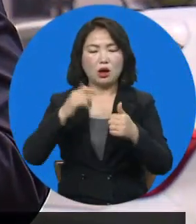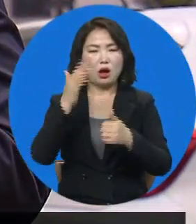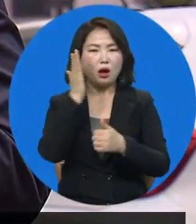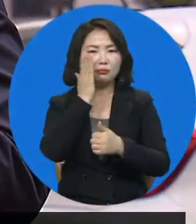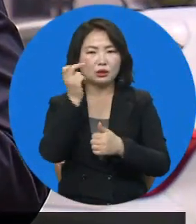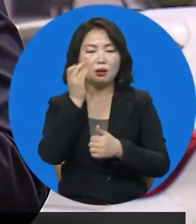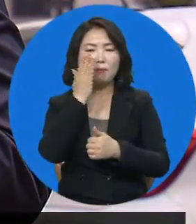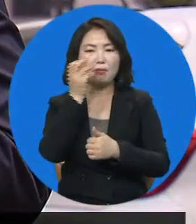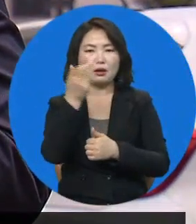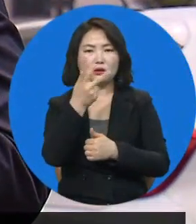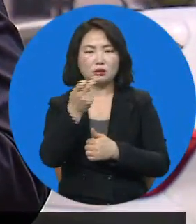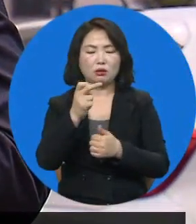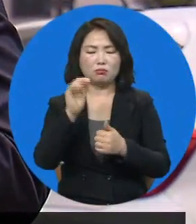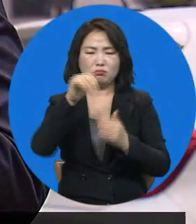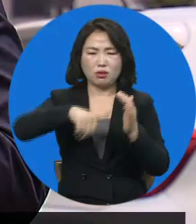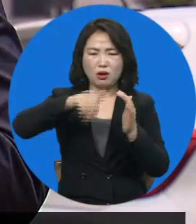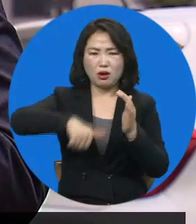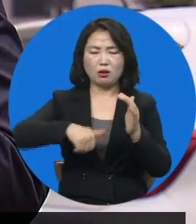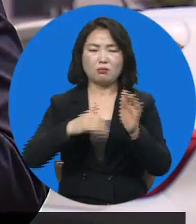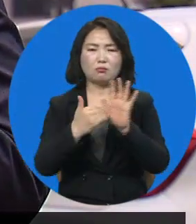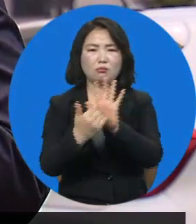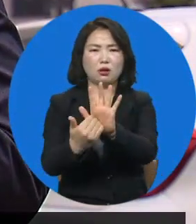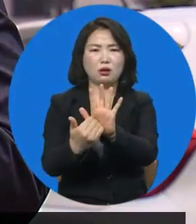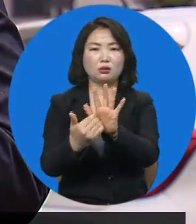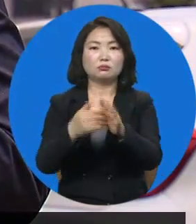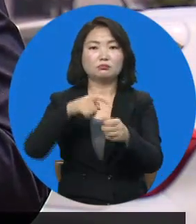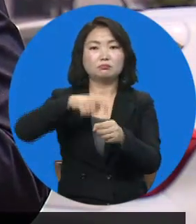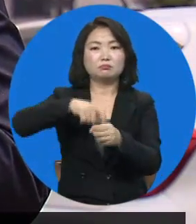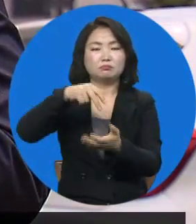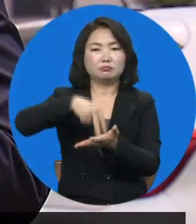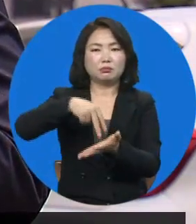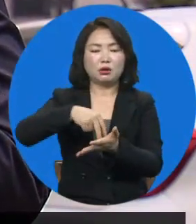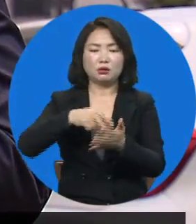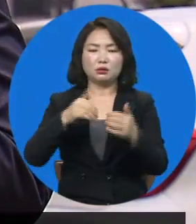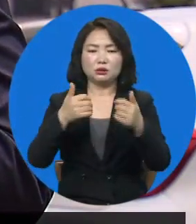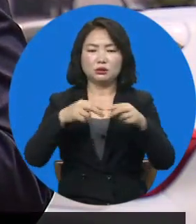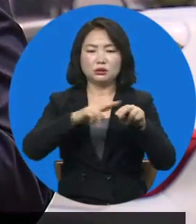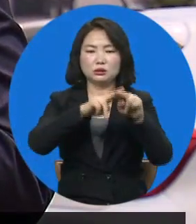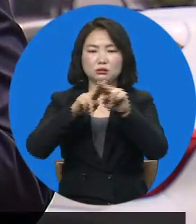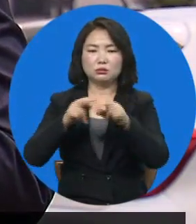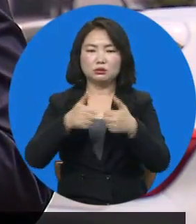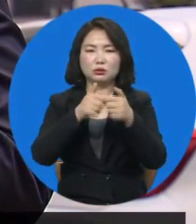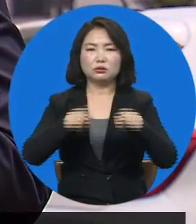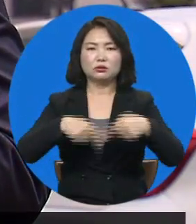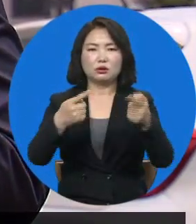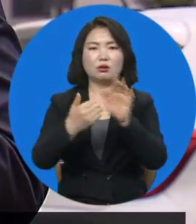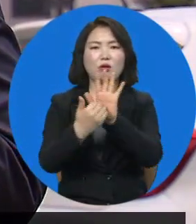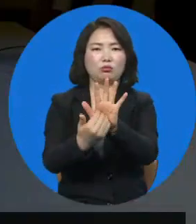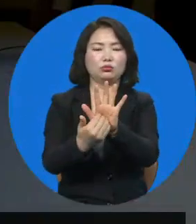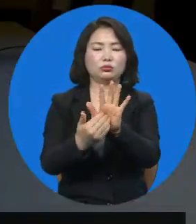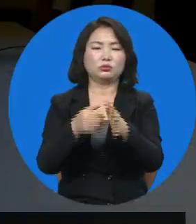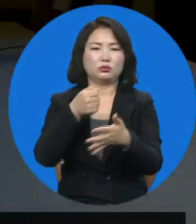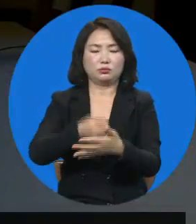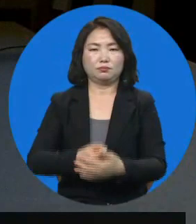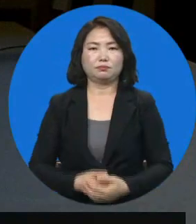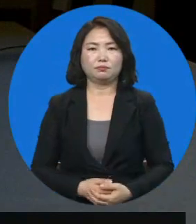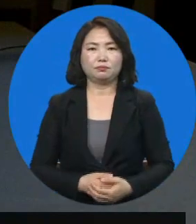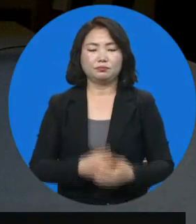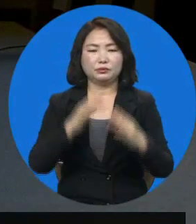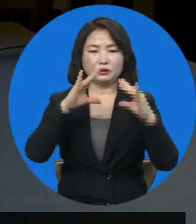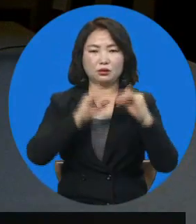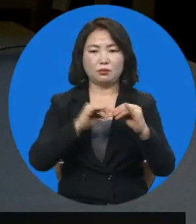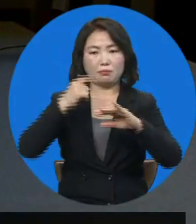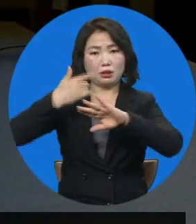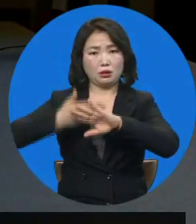팔공산 맞게 발 저지 대책위원회는 시민 온 타케이 참가를 거부 하기로 결정했습니다 찬성과